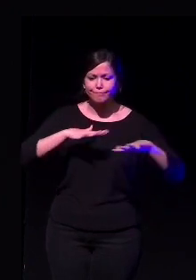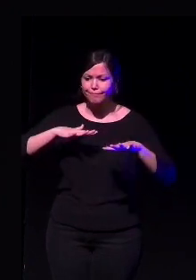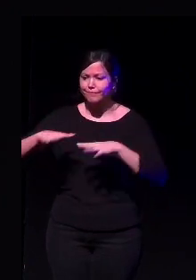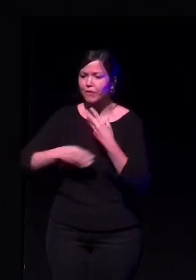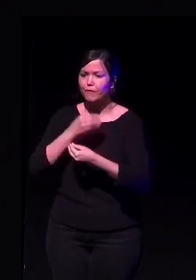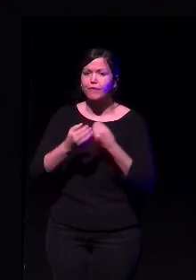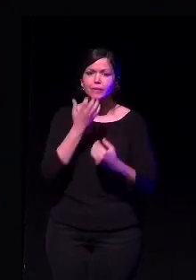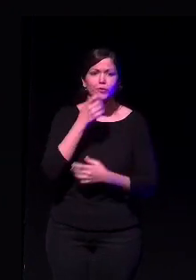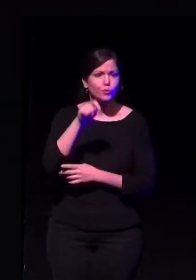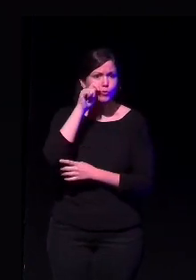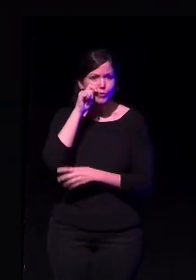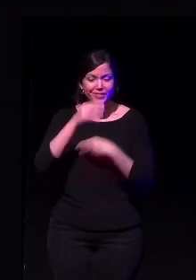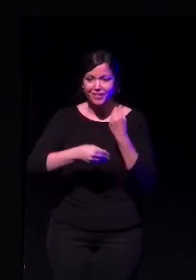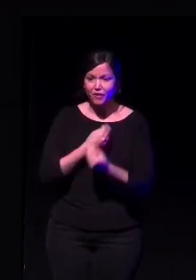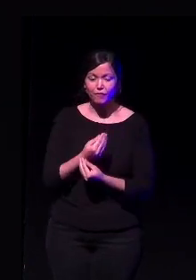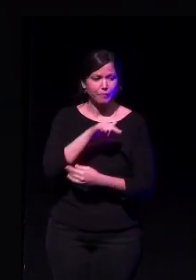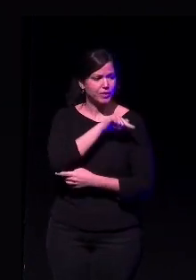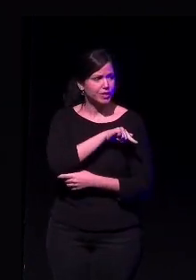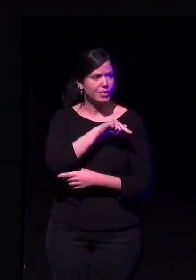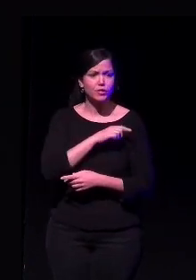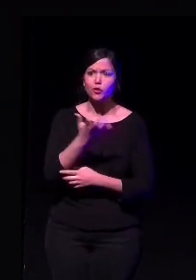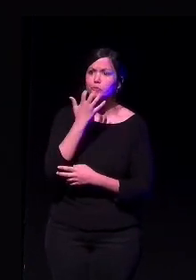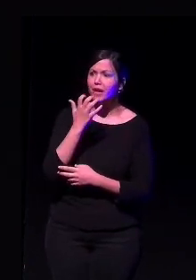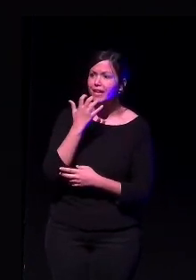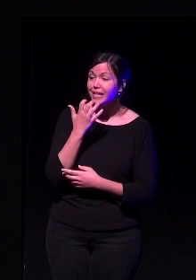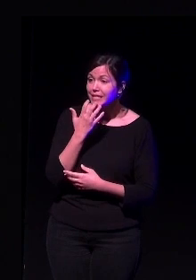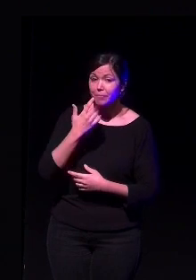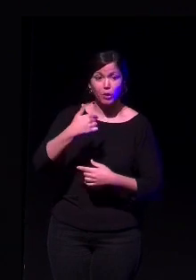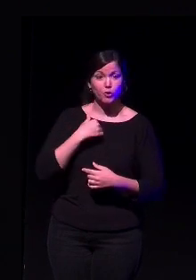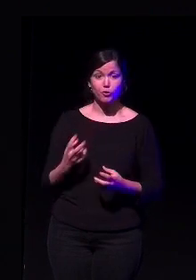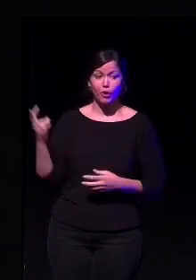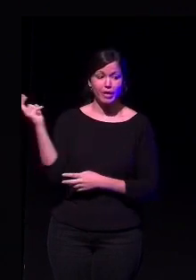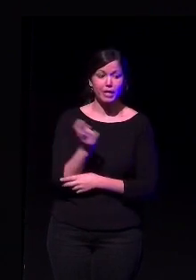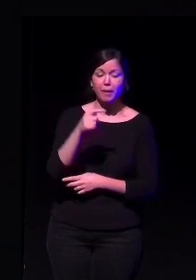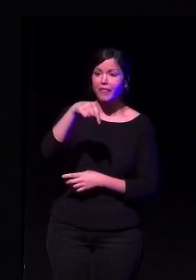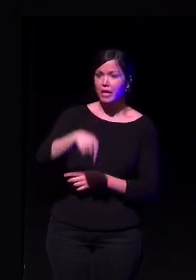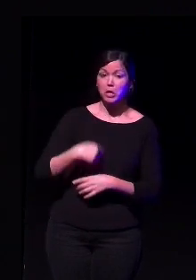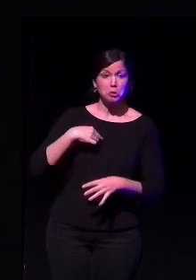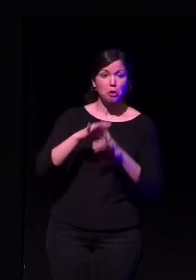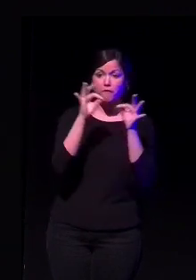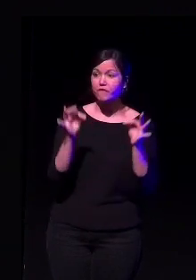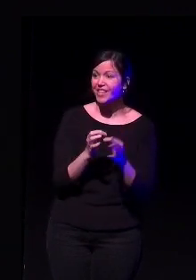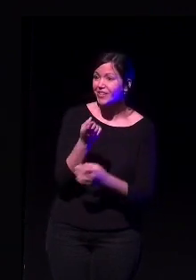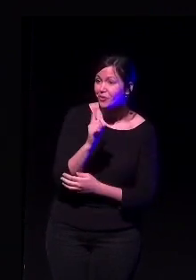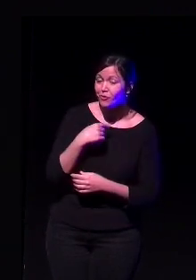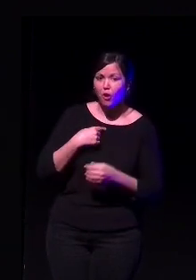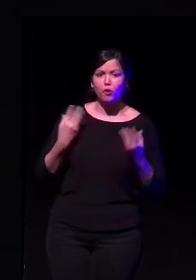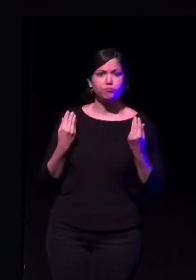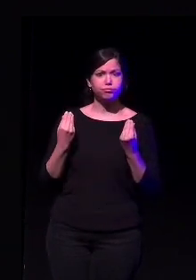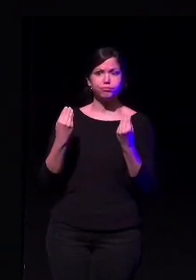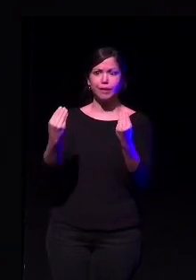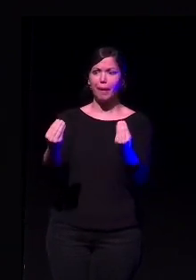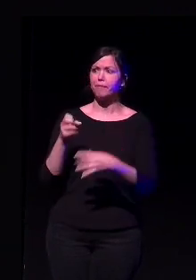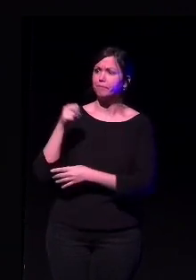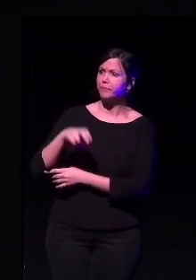de turistes. Sensacions que podem tenir, per exemple, com la que he tingut jo quan he arribat aquí, si no som de Figueres, i baixem la Rambla, agafem un